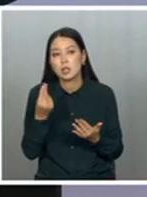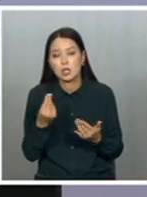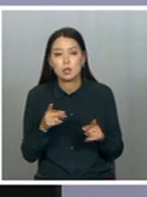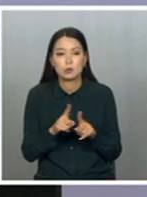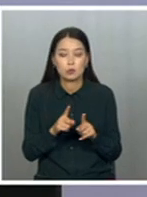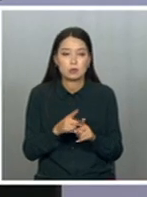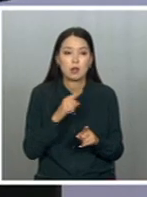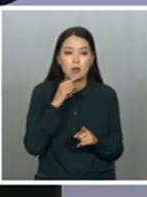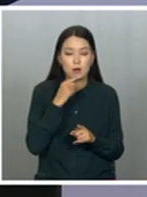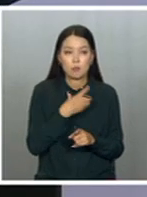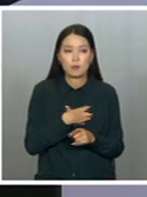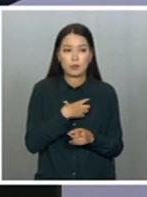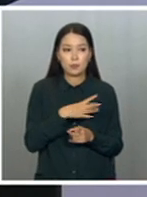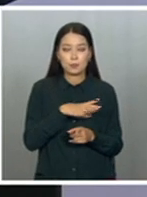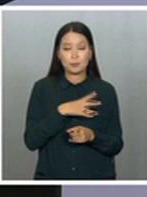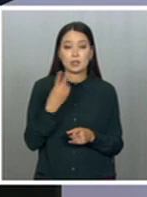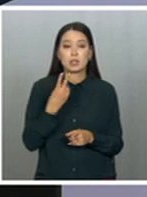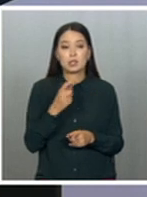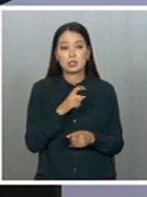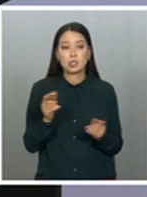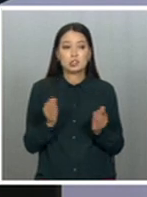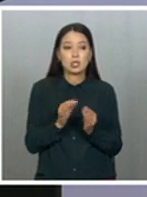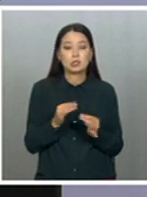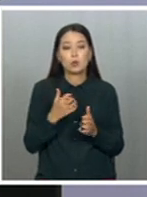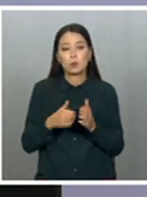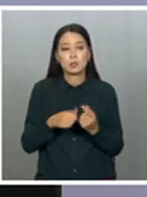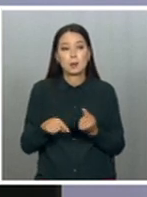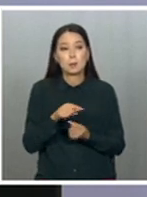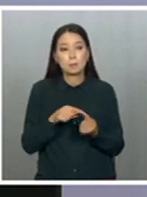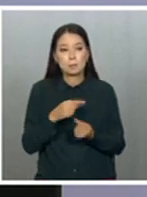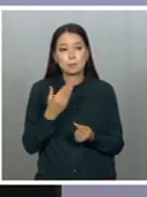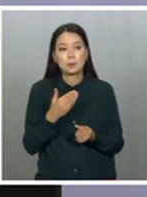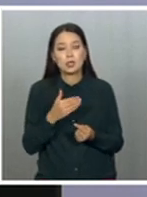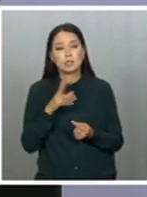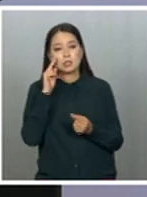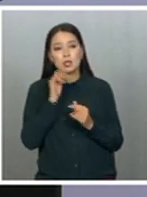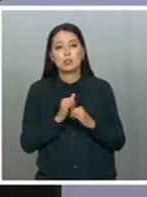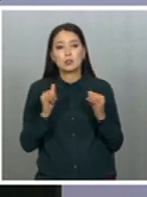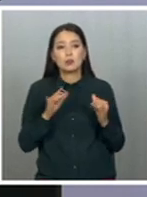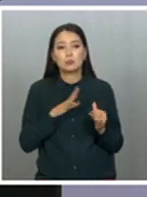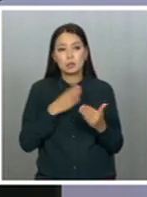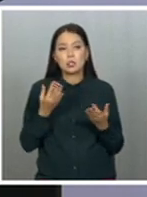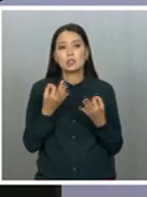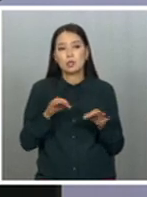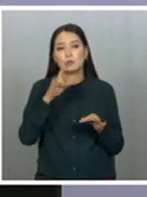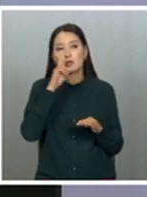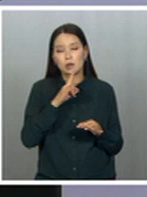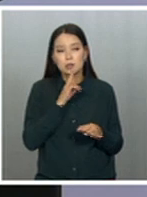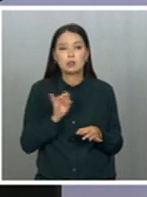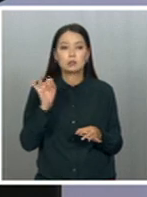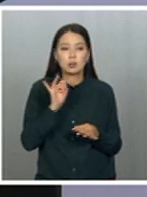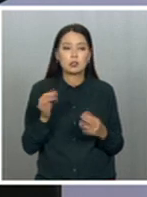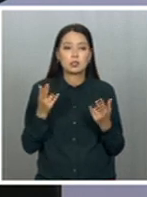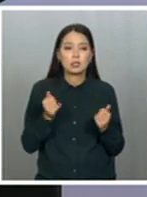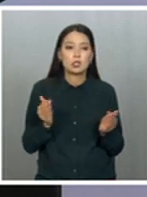едік. Екінші нұсқамыз шағын және орта бизнес субъектілерінің саны артты. Тәуелсіз Қазақстан тарихында